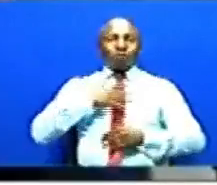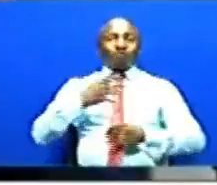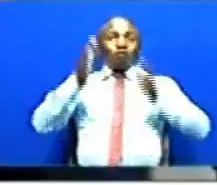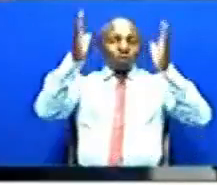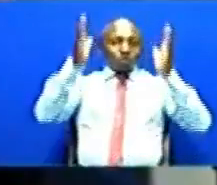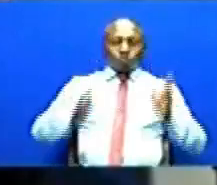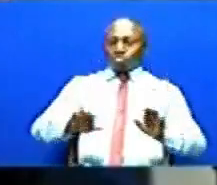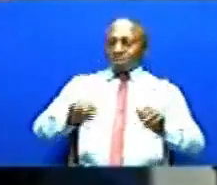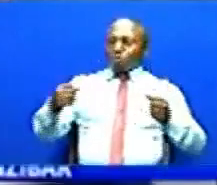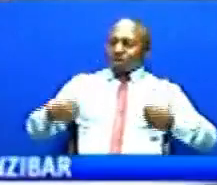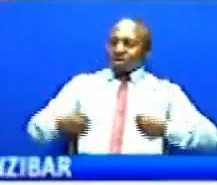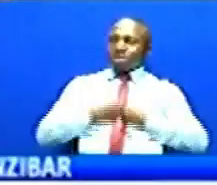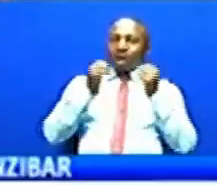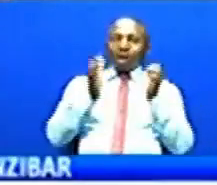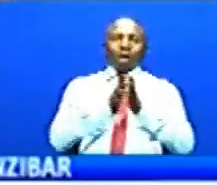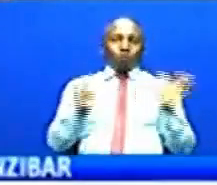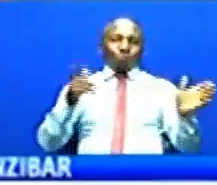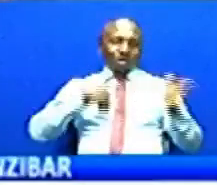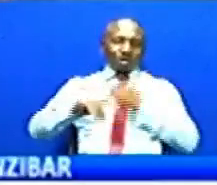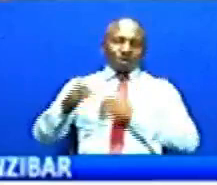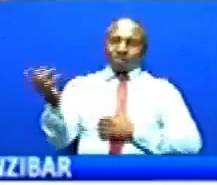bado ni janga kubwa katika jamii.